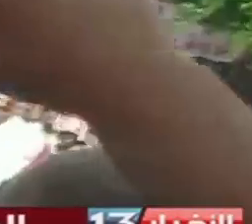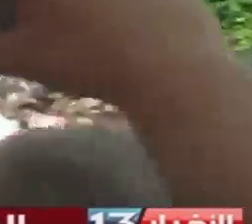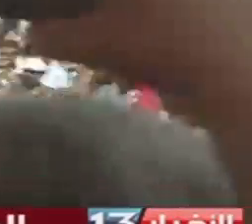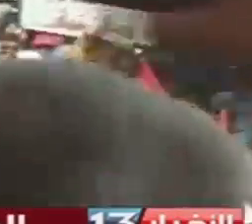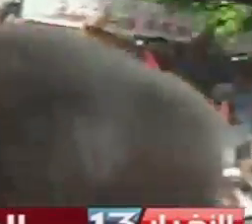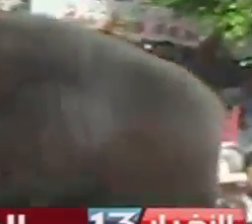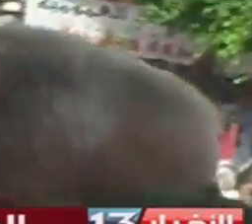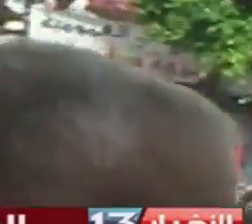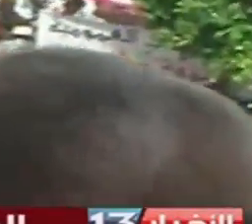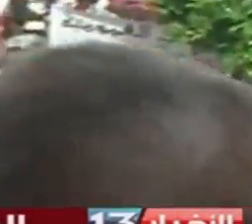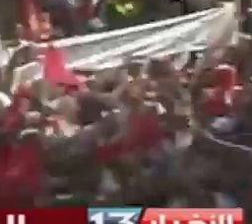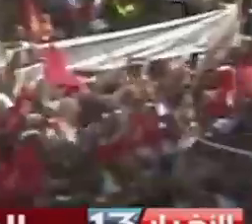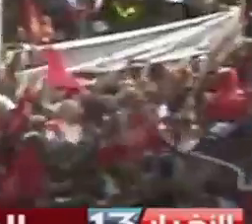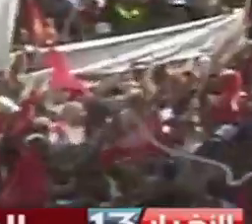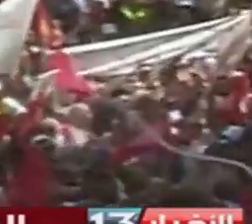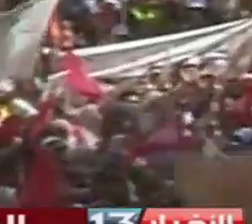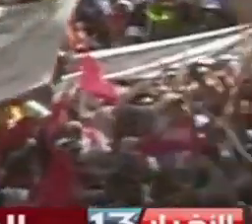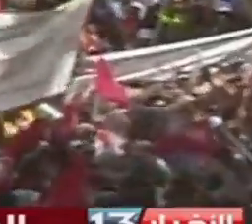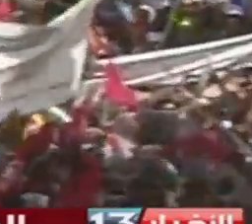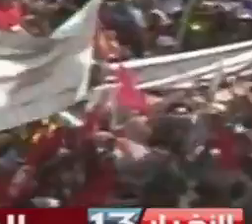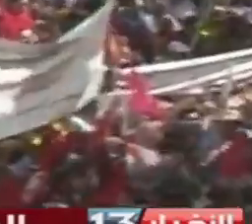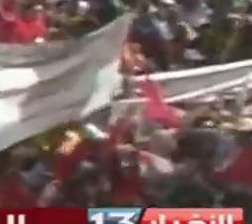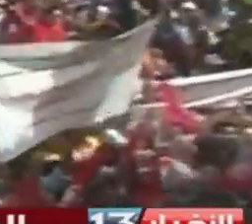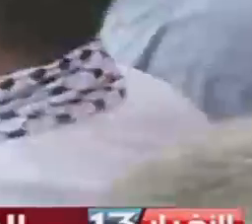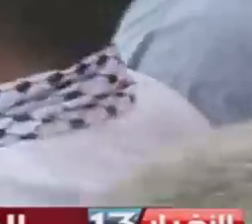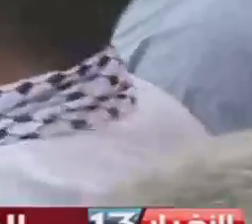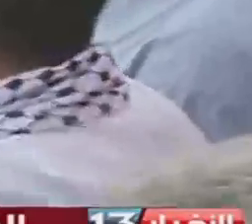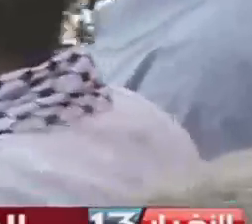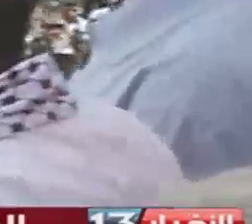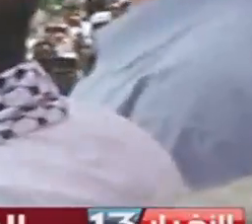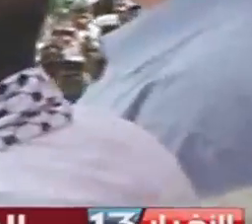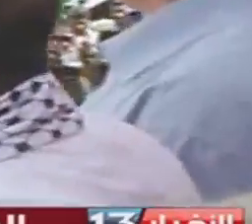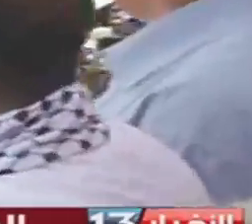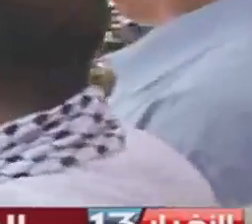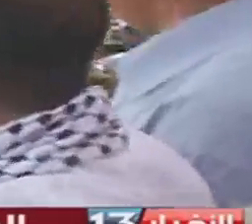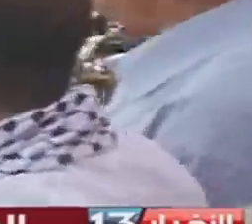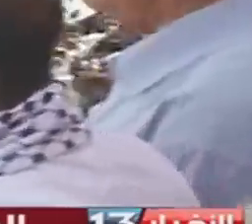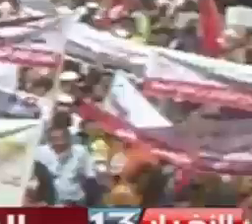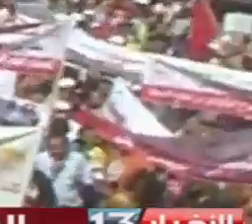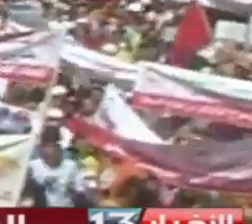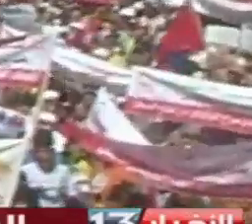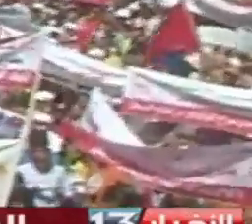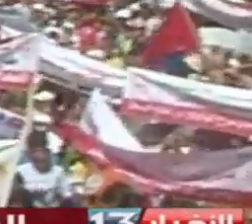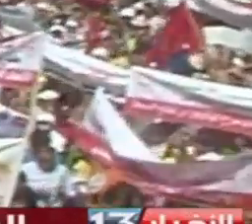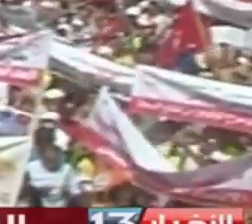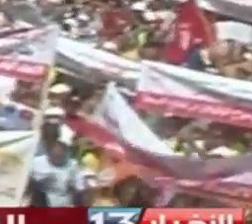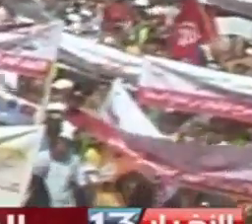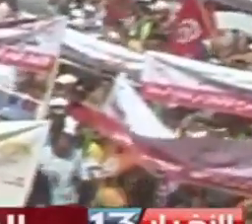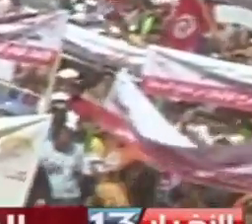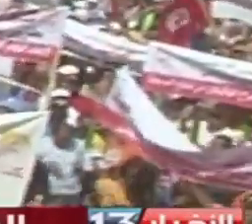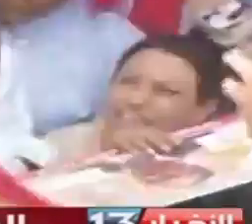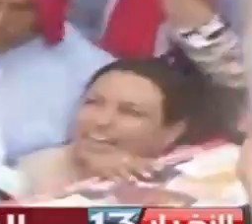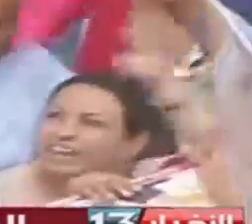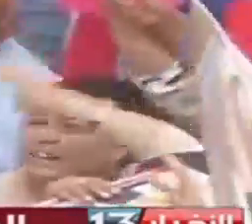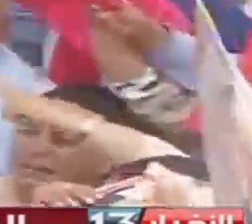في تجمع عملي وطني من عام الاتحاد العام التونسي للشغل يؤكد فسفاقس أن هذا التجمع يأتي دعم لاستقلالية القضاء وفي ظل تصاعد